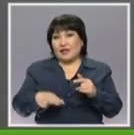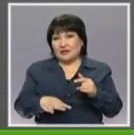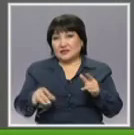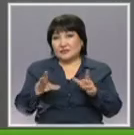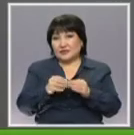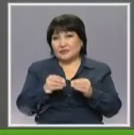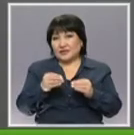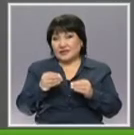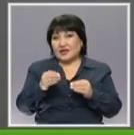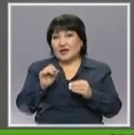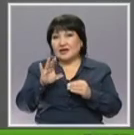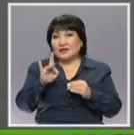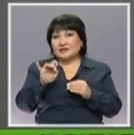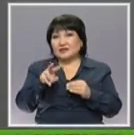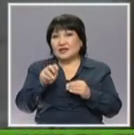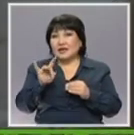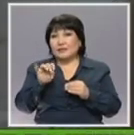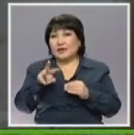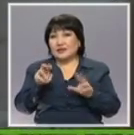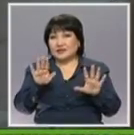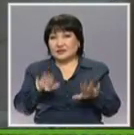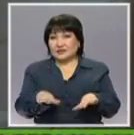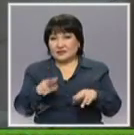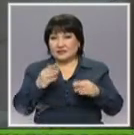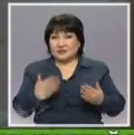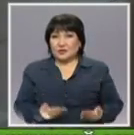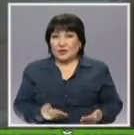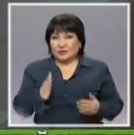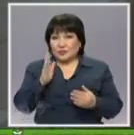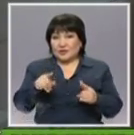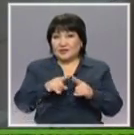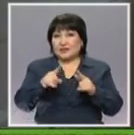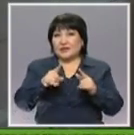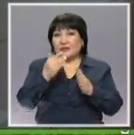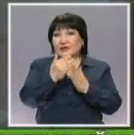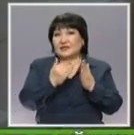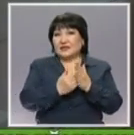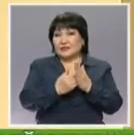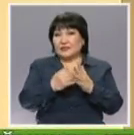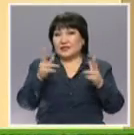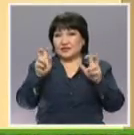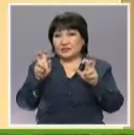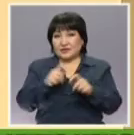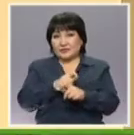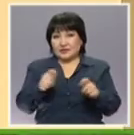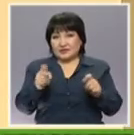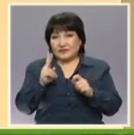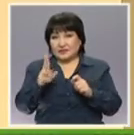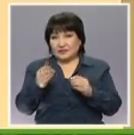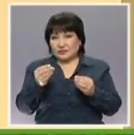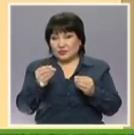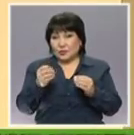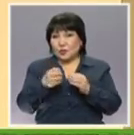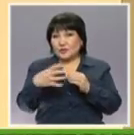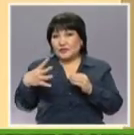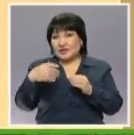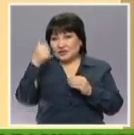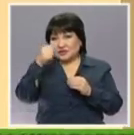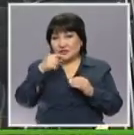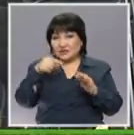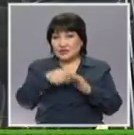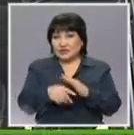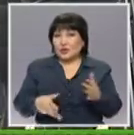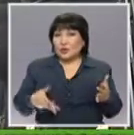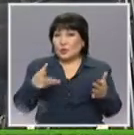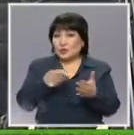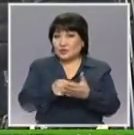үй кешенінде тұратын болады. Арендалық тұрғын үй бағдарламасы шеңберінде берілген пәтерлердің құнын 15 жыл ішінде өтеуі тиіс.